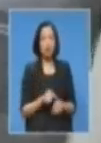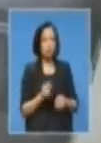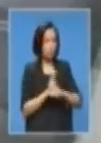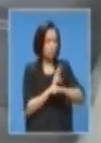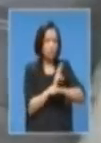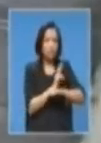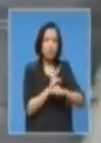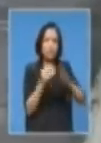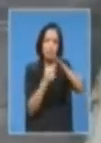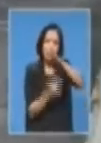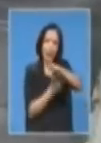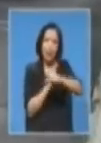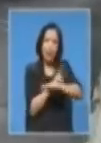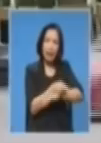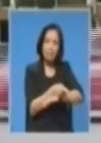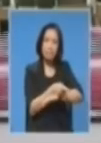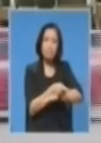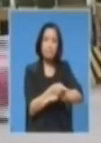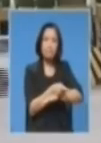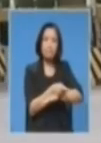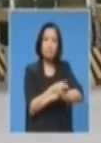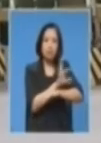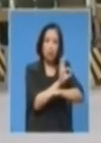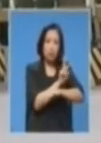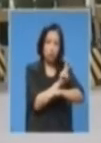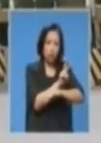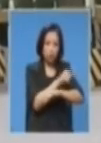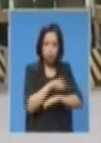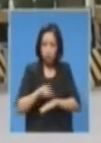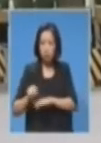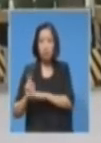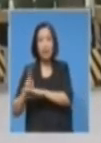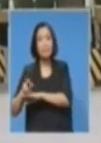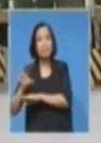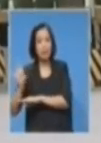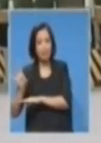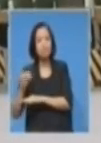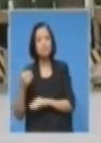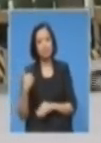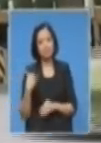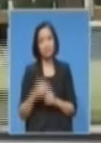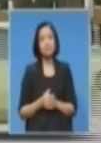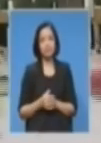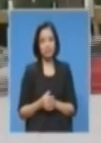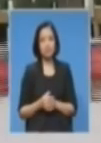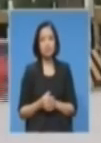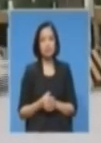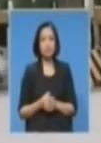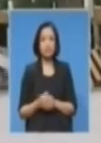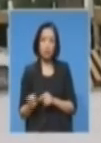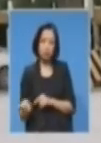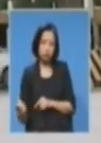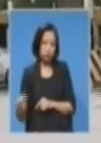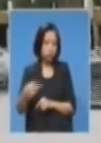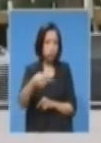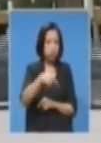านพระราม9นั้นข้ามวงแหวนตะวันออกตะวันตกนะครับแล้วก็ไปที่แสมดำเลยนะครับตรงนี้ก็